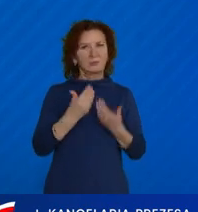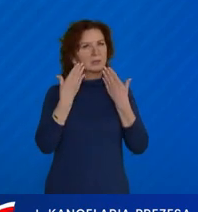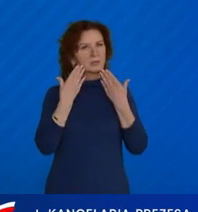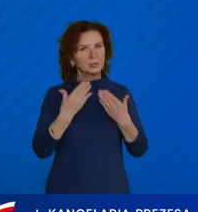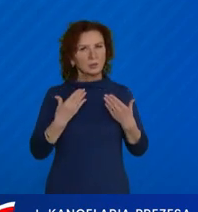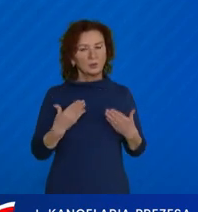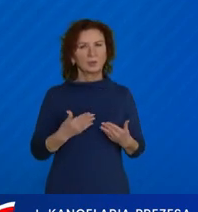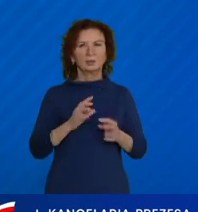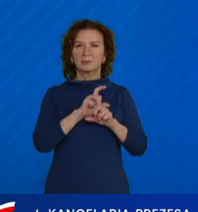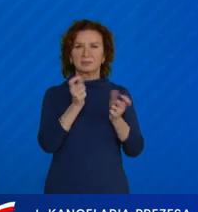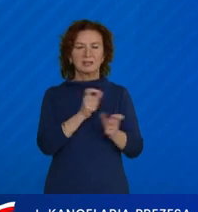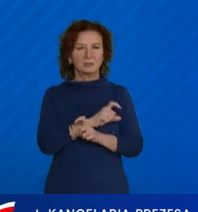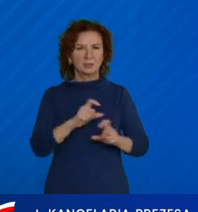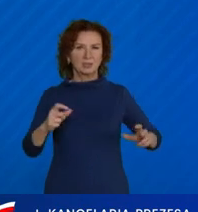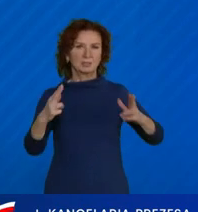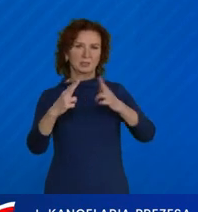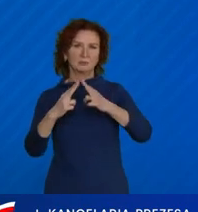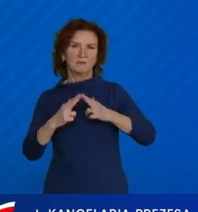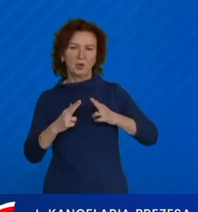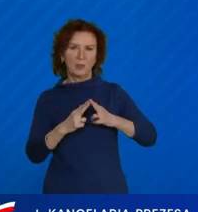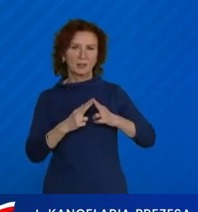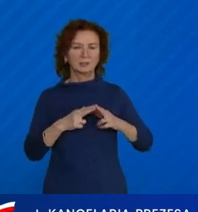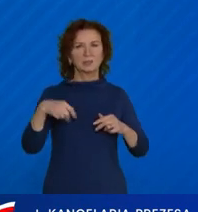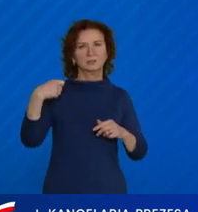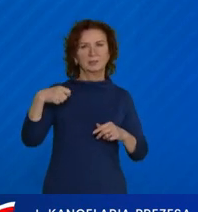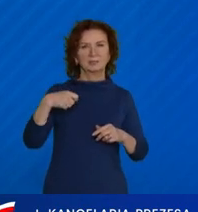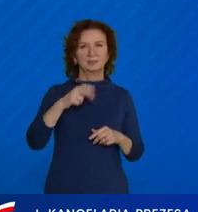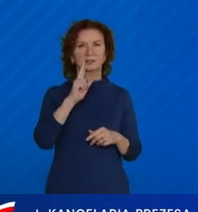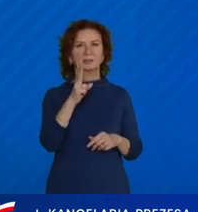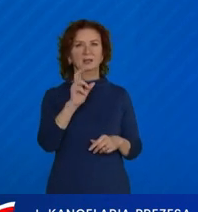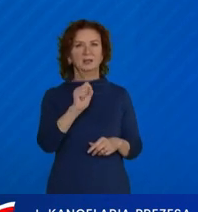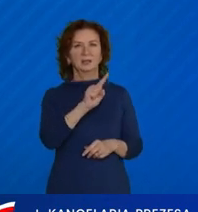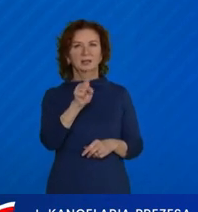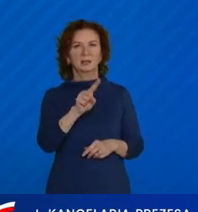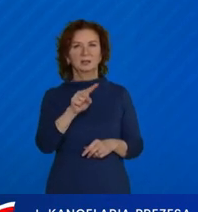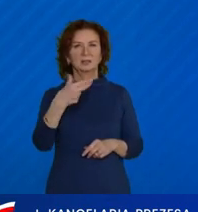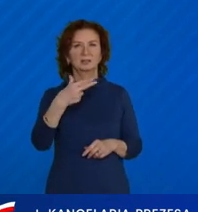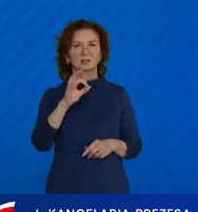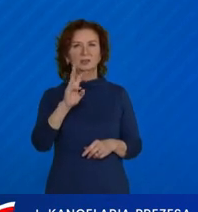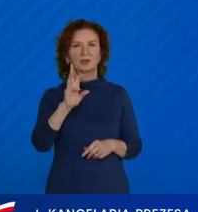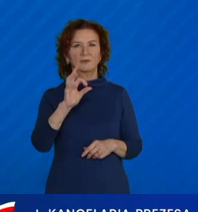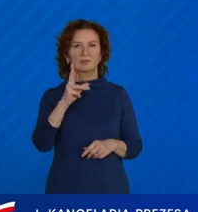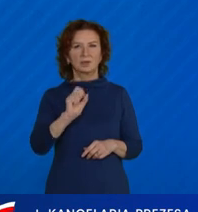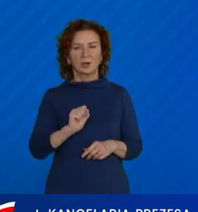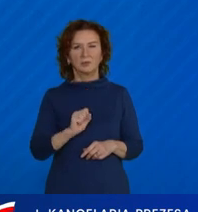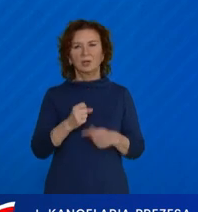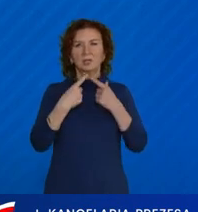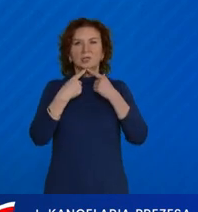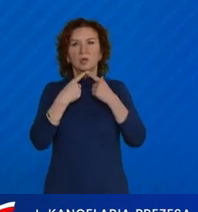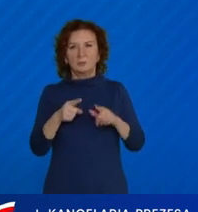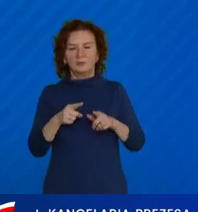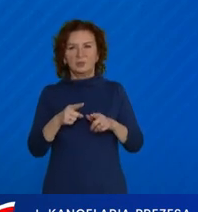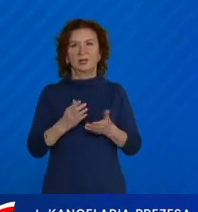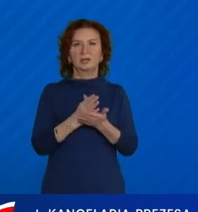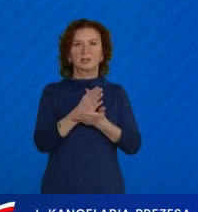niemal bieżącym kontakcie z panią prezydent Kaznowską, która jest odpowiedzialna za służbę zdrowia w Warszawie.